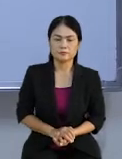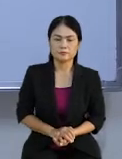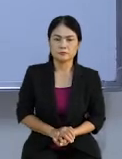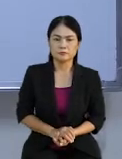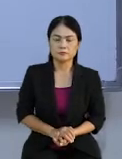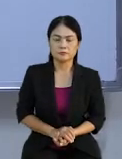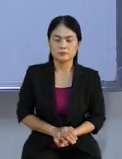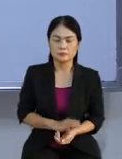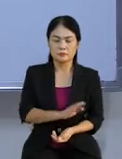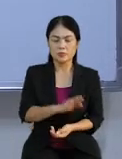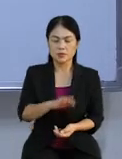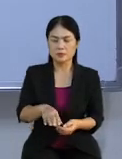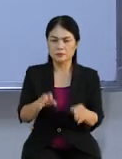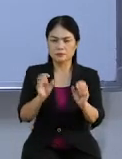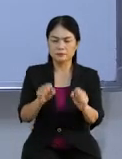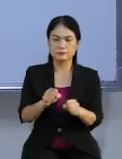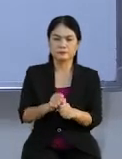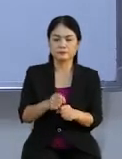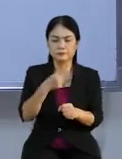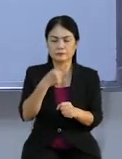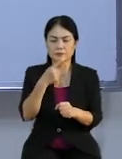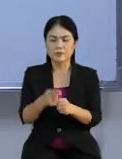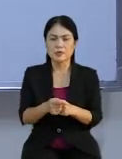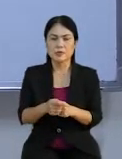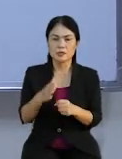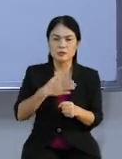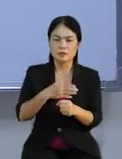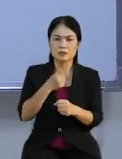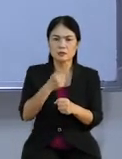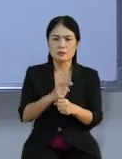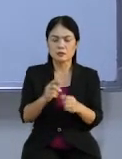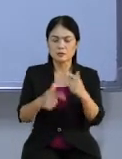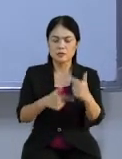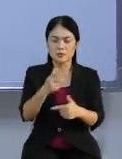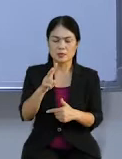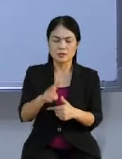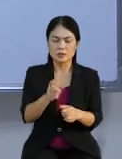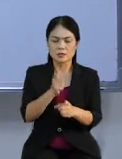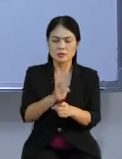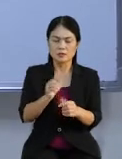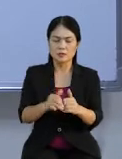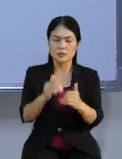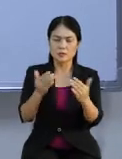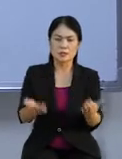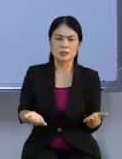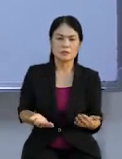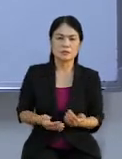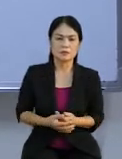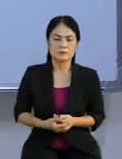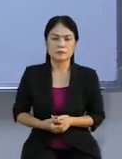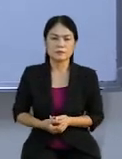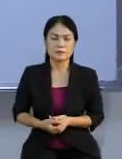chân dương bộ đọc này ai dì dây việc ở Pháp Lục Rụt bàn thay trong hiện tỷ mấy dương trái phơ đường ở đấy